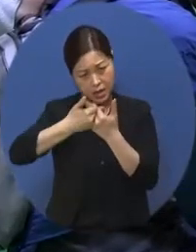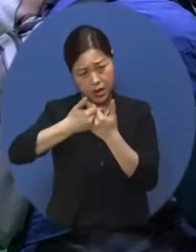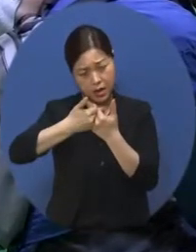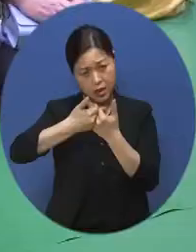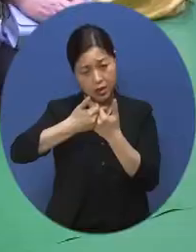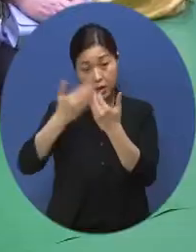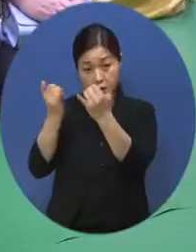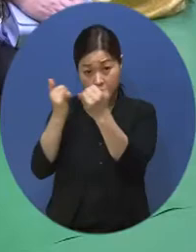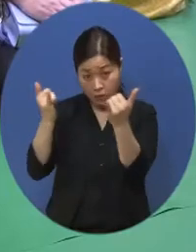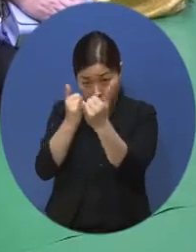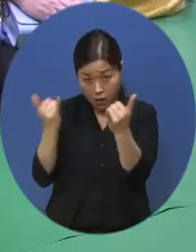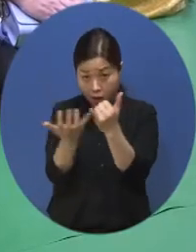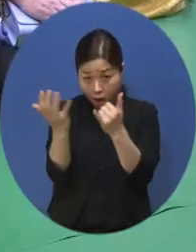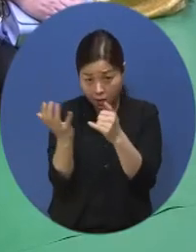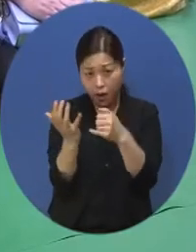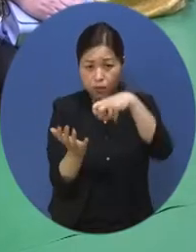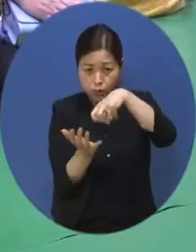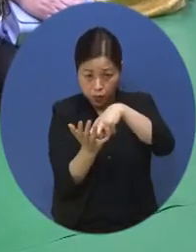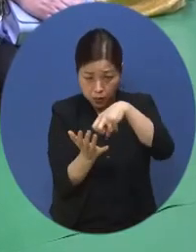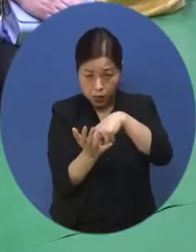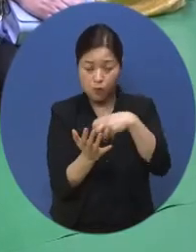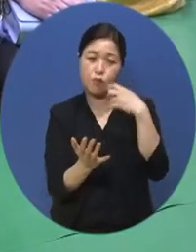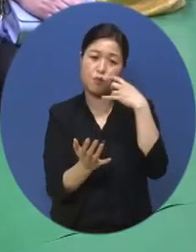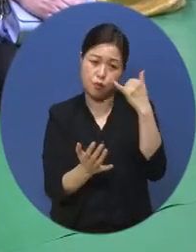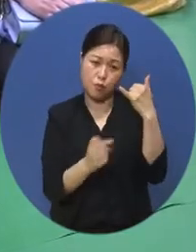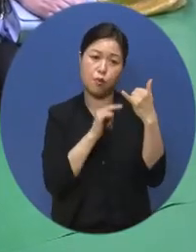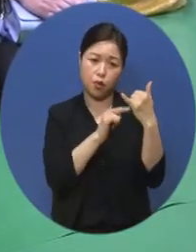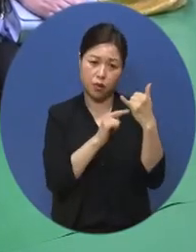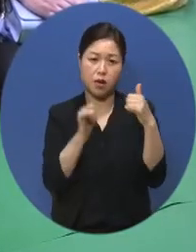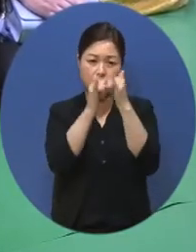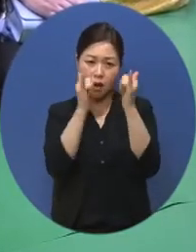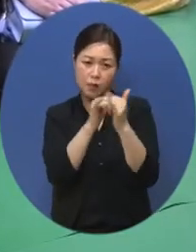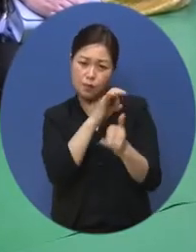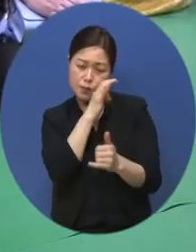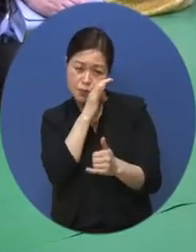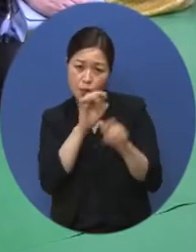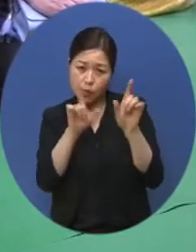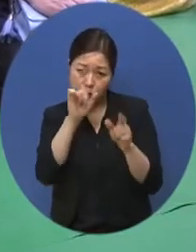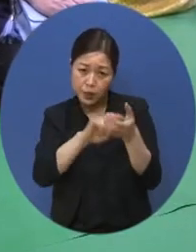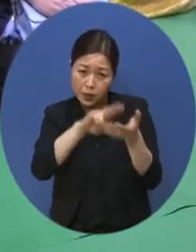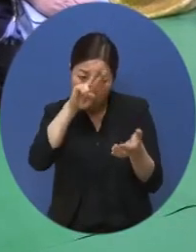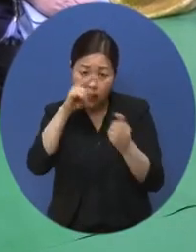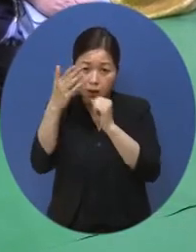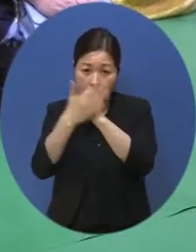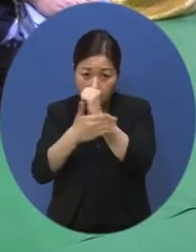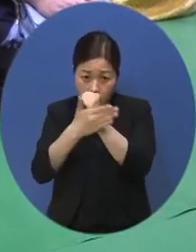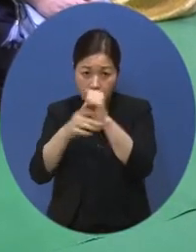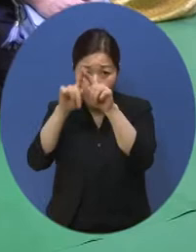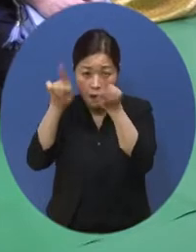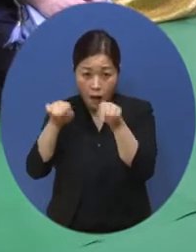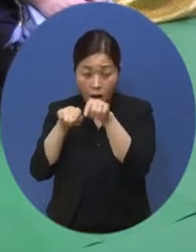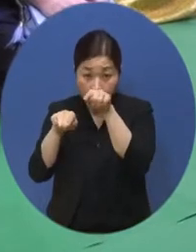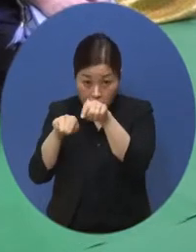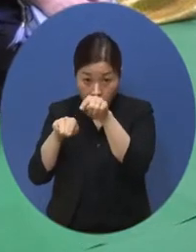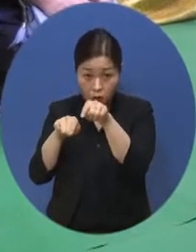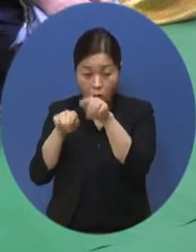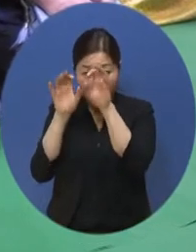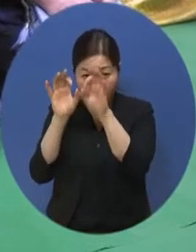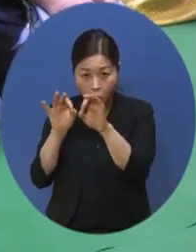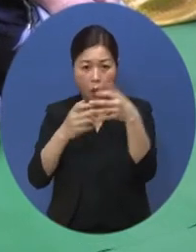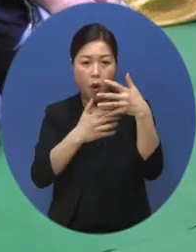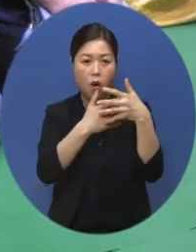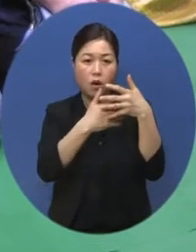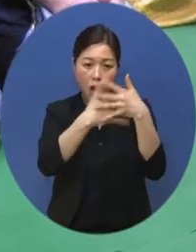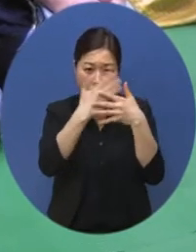부모들. 우리 사회의 부끄러운 민낯을 드러낸 사진 한 장에서 영화 학교 가는 길이